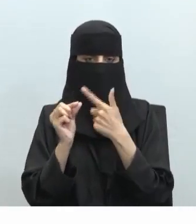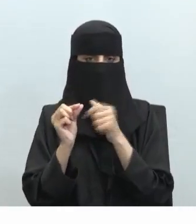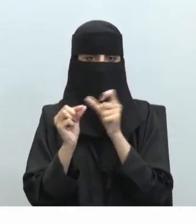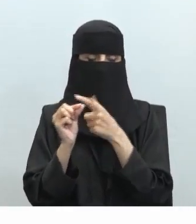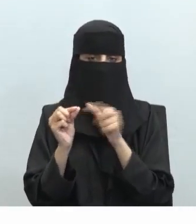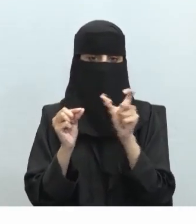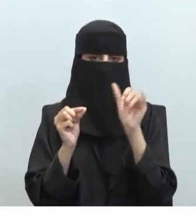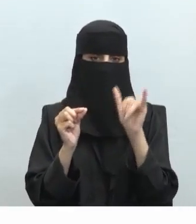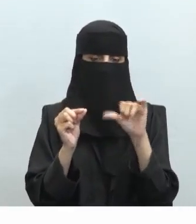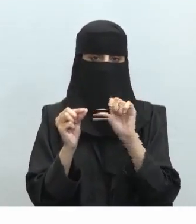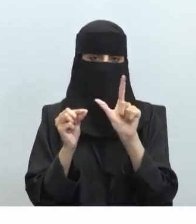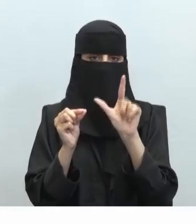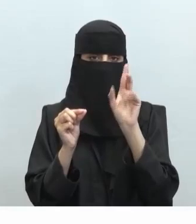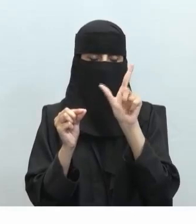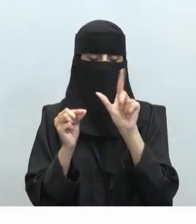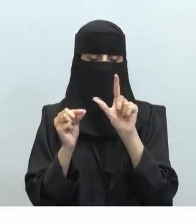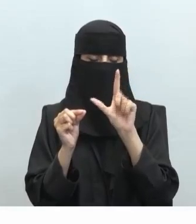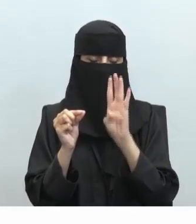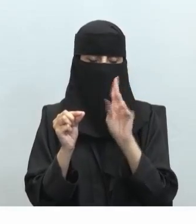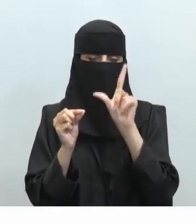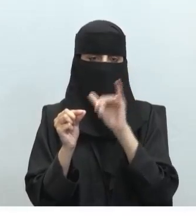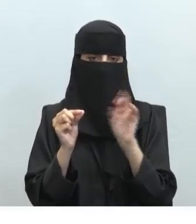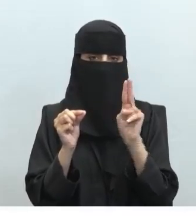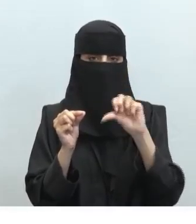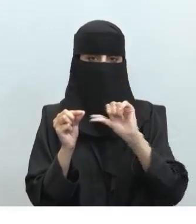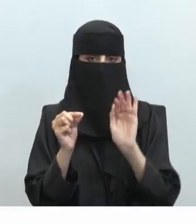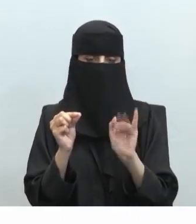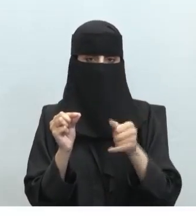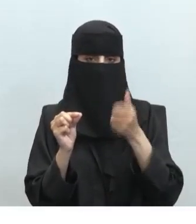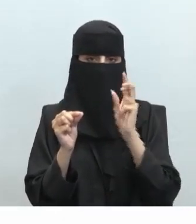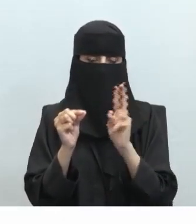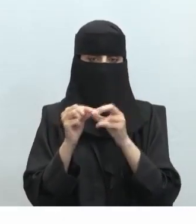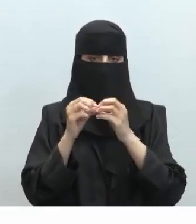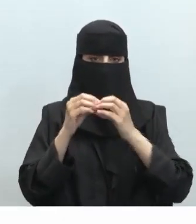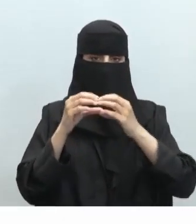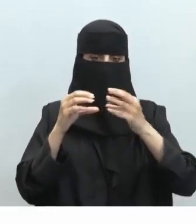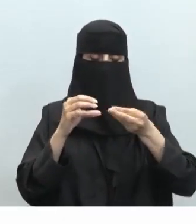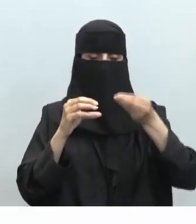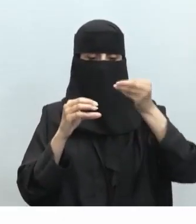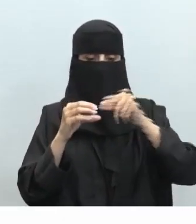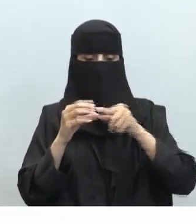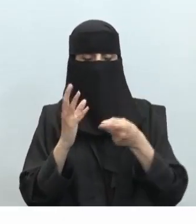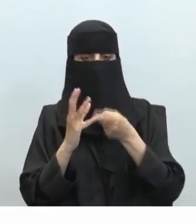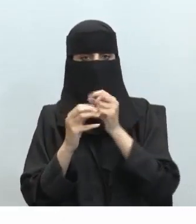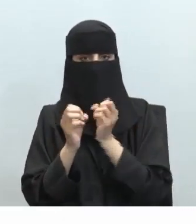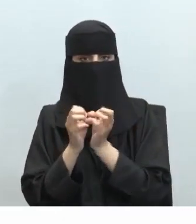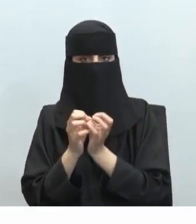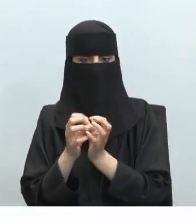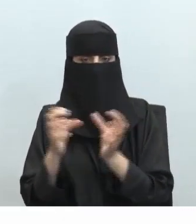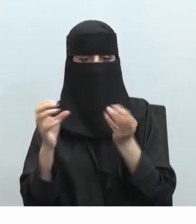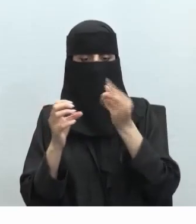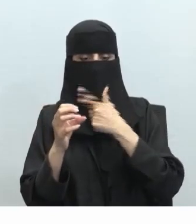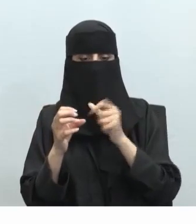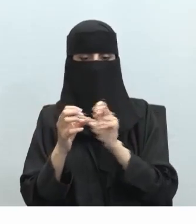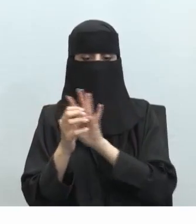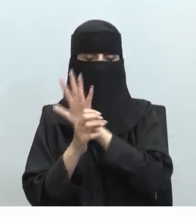النيوكليونات سوف تتكثف عندما تكثفت هذه النيوكليوسومات سوف تعطينا الكروماتين هذا الكروماتين يتجمع ليعطينا